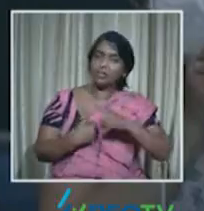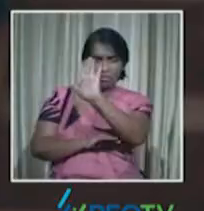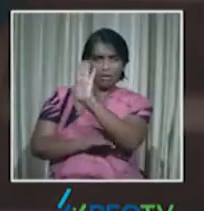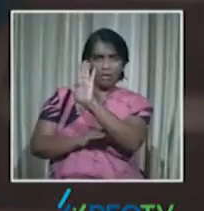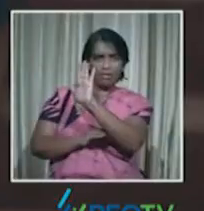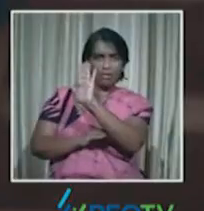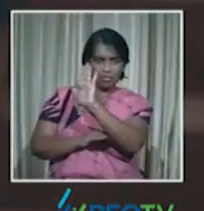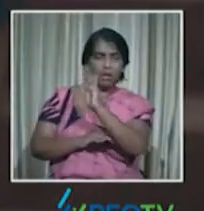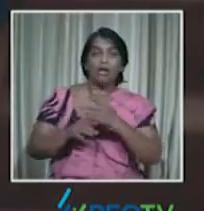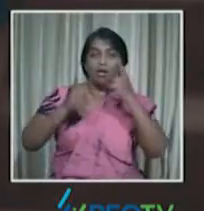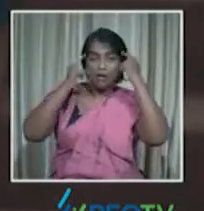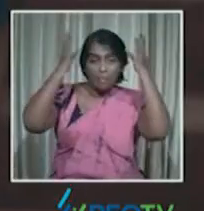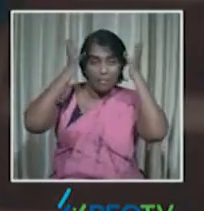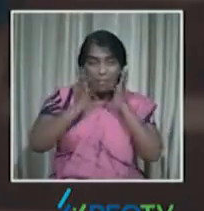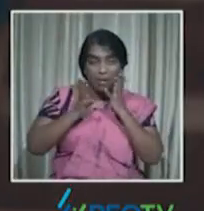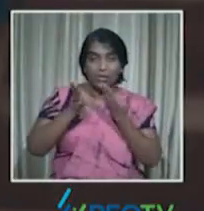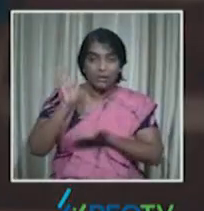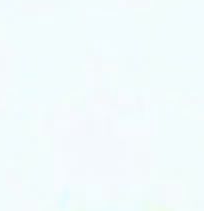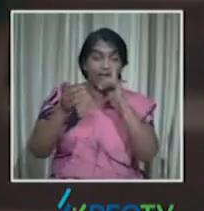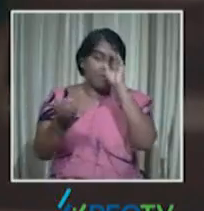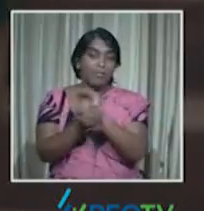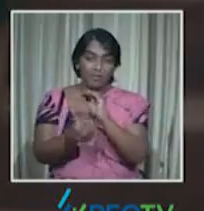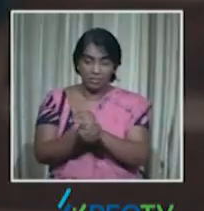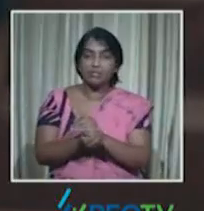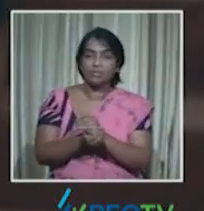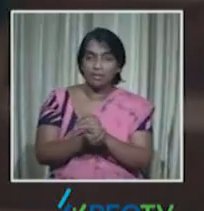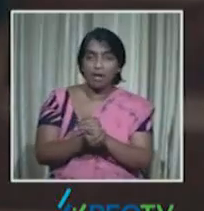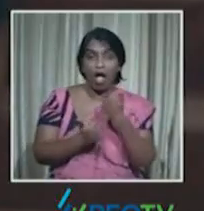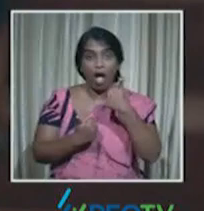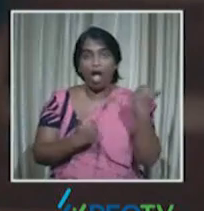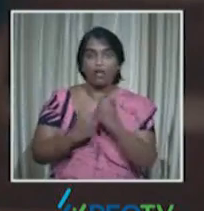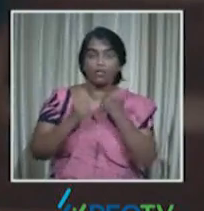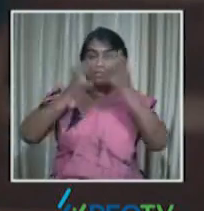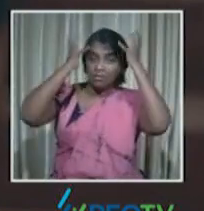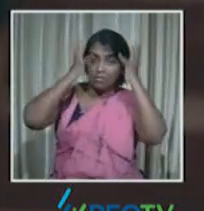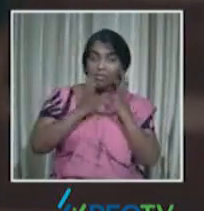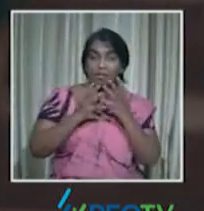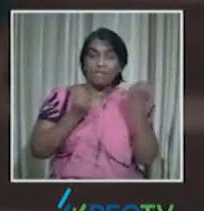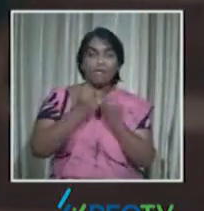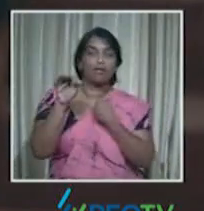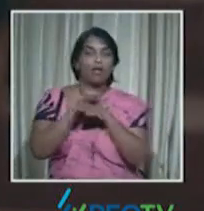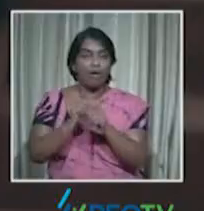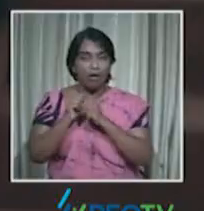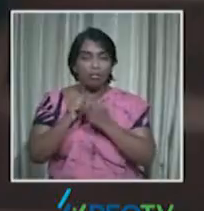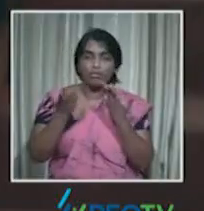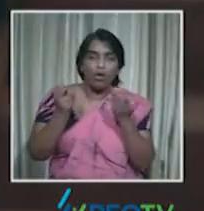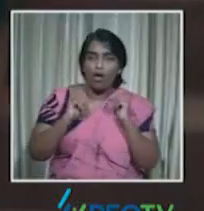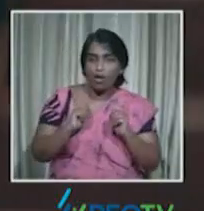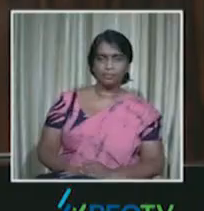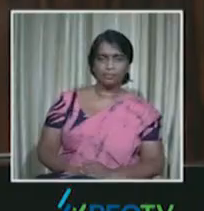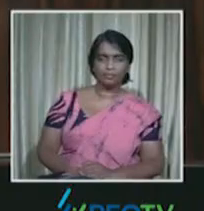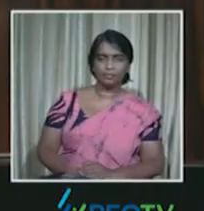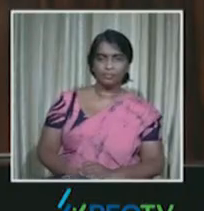අමතු මේ හෙල්මට් එක දාගෙන ගියා කියලා කියනෝනේ මෙයාගේ ආරක්ෂාවට හරි අලුත් ක්‍රමයක් හෙල්මට් දාගෙන ඩබල් කැප් එක යන්නේ කොහොමද දන්නේ මෙහෙම කරගෙන මාරව බඩු